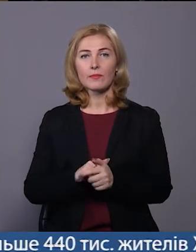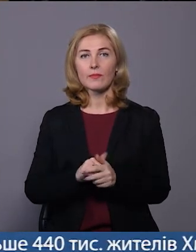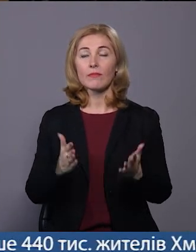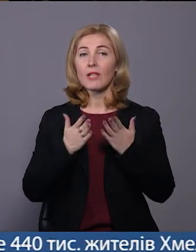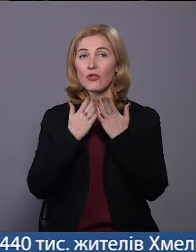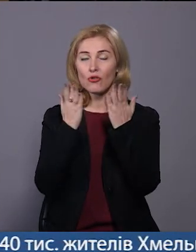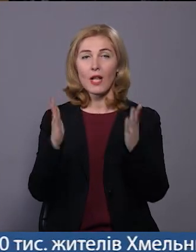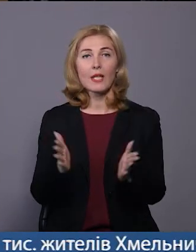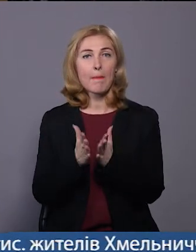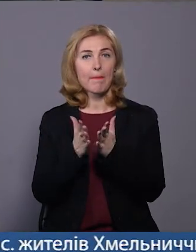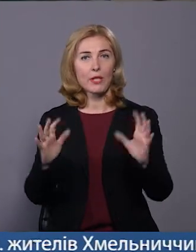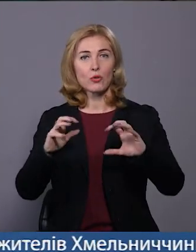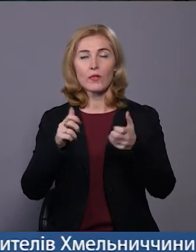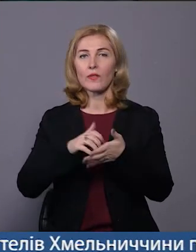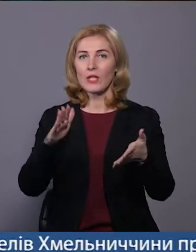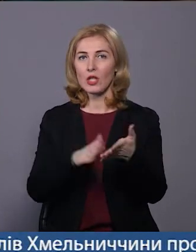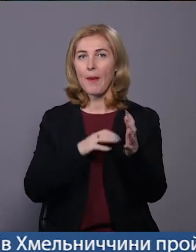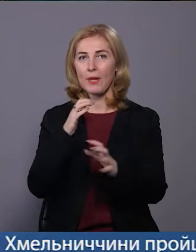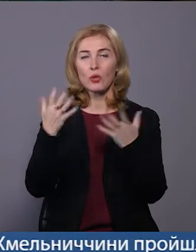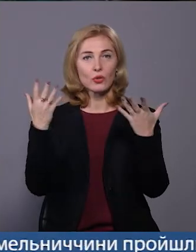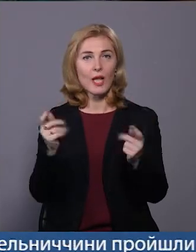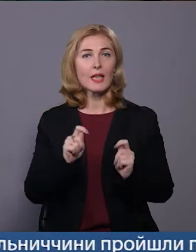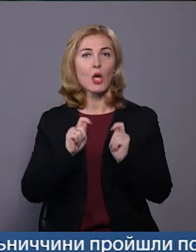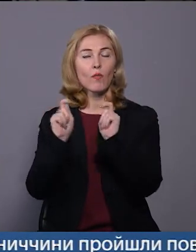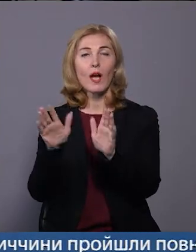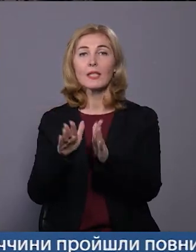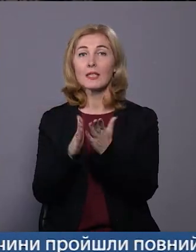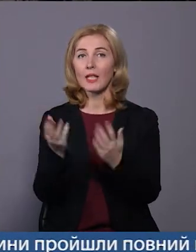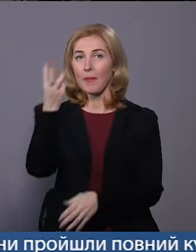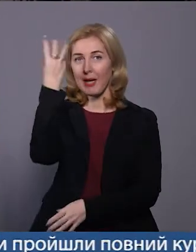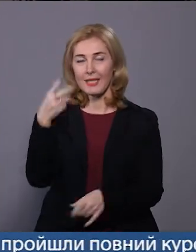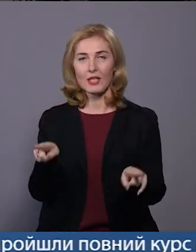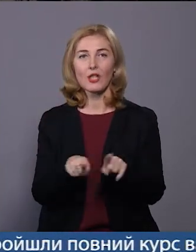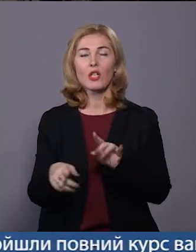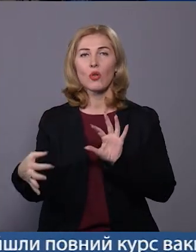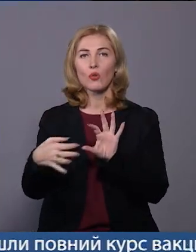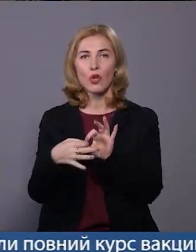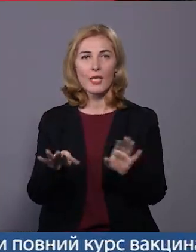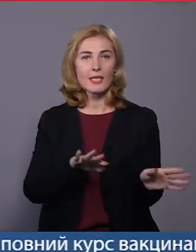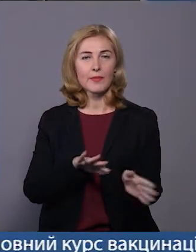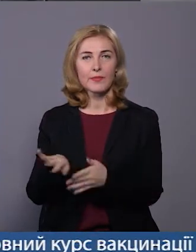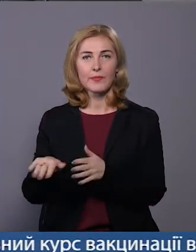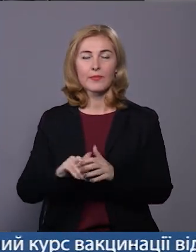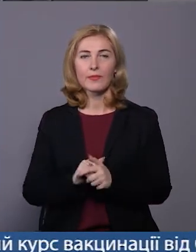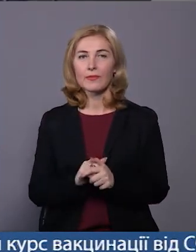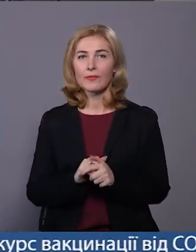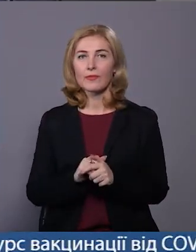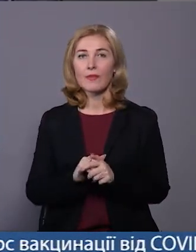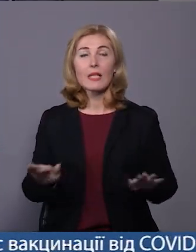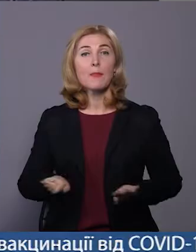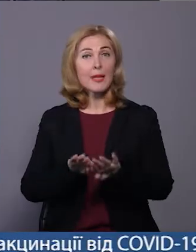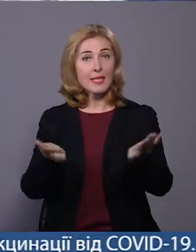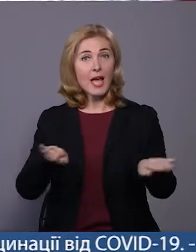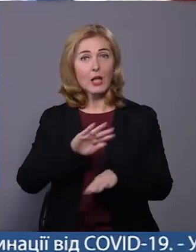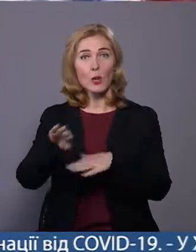Читати більше. У світі відзначають Міжнародний день дарування книг. Хмельницький теж долучається. З басейну